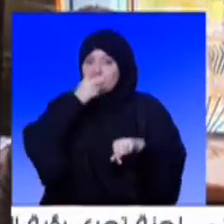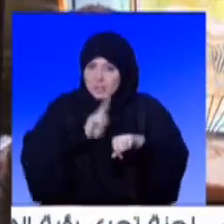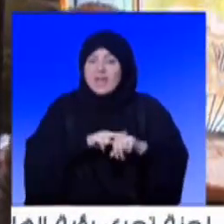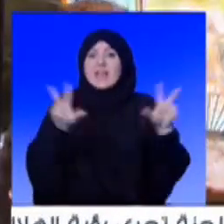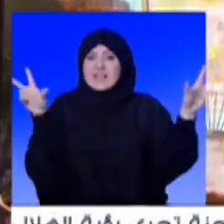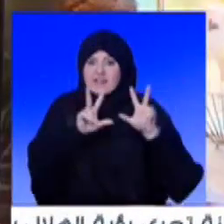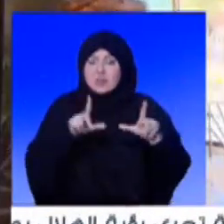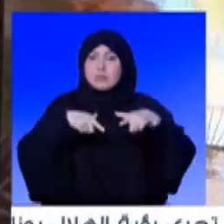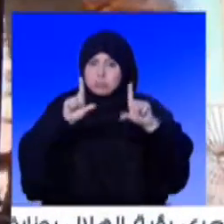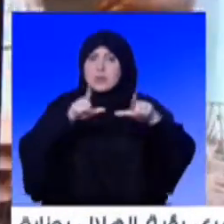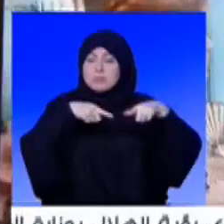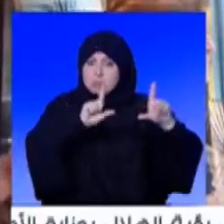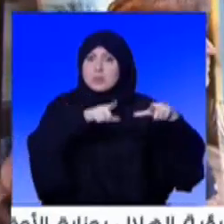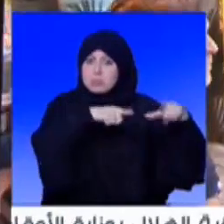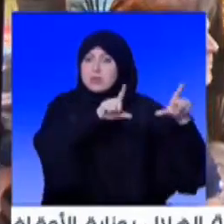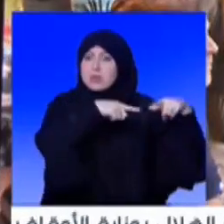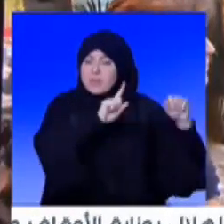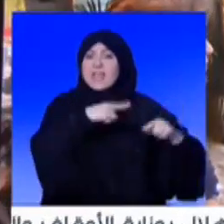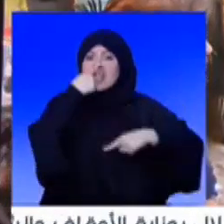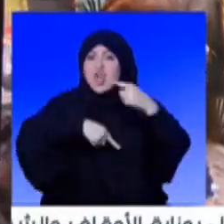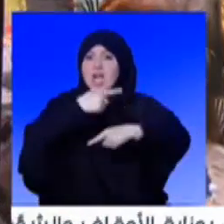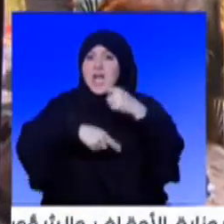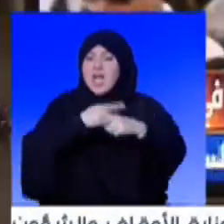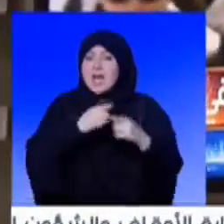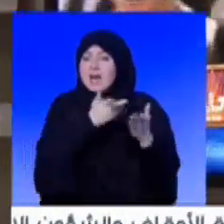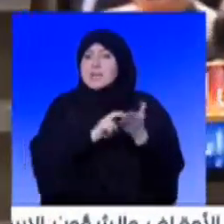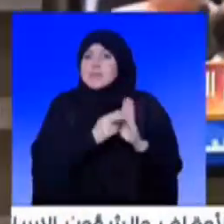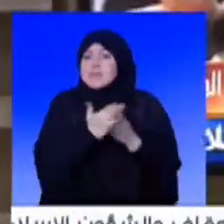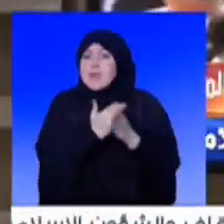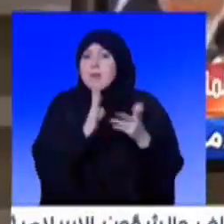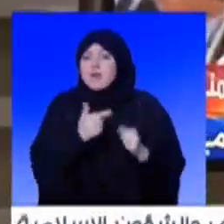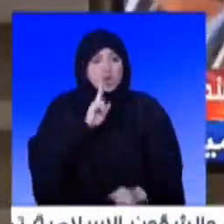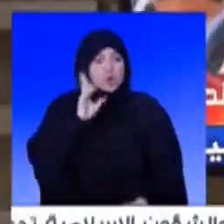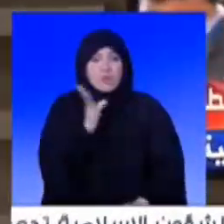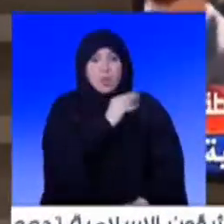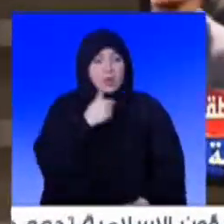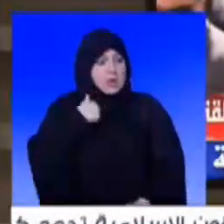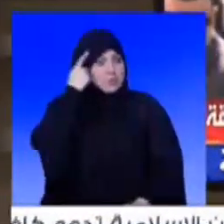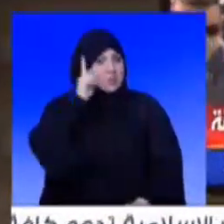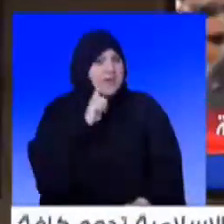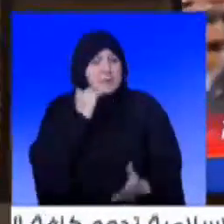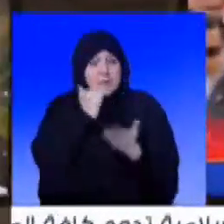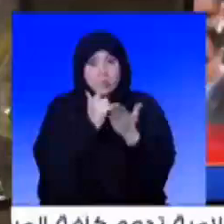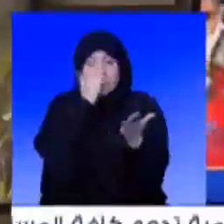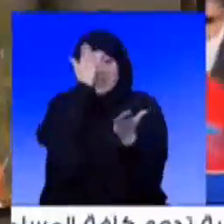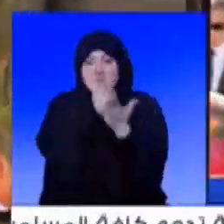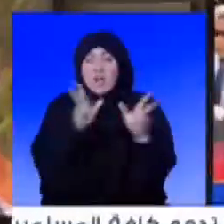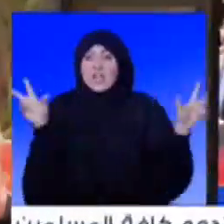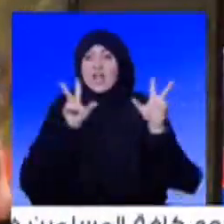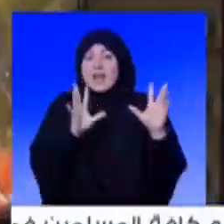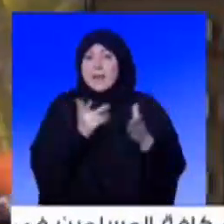القنوات التلفزيونيه في تحليل هذه التصريحات وتداعياتها بما يثير الكثير من الريبه حول مصداقيه هذهه